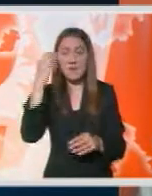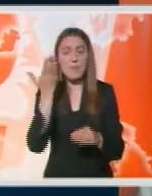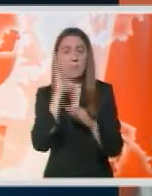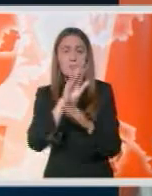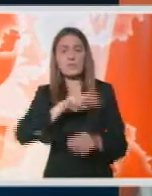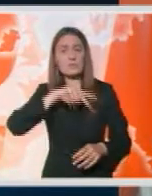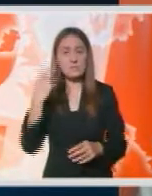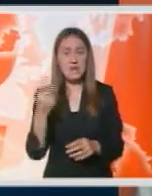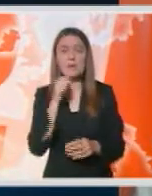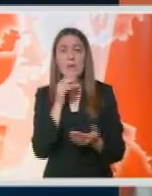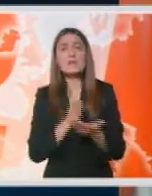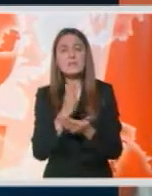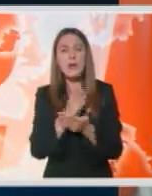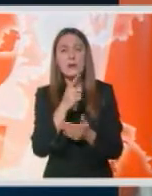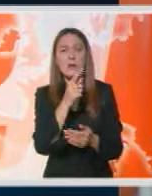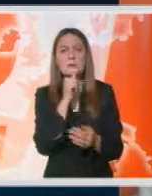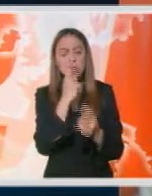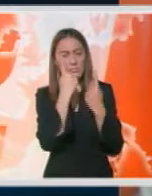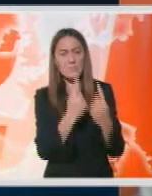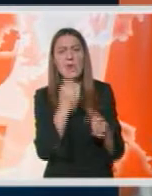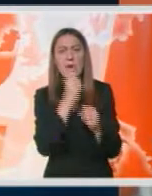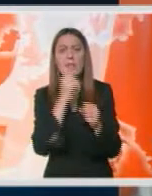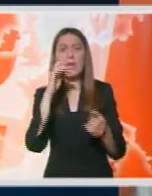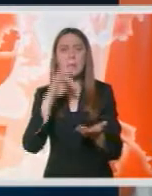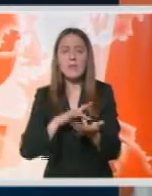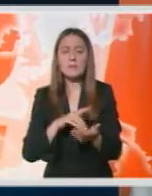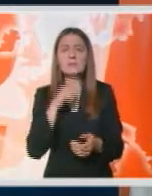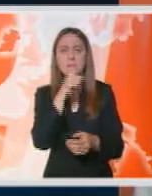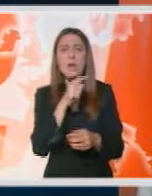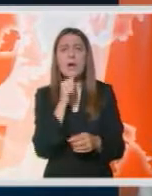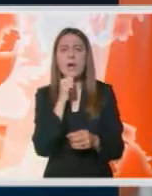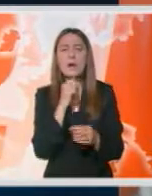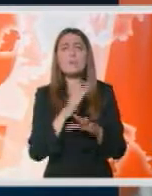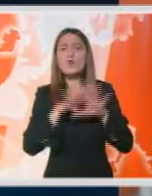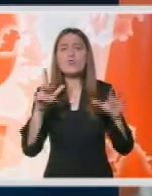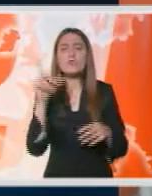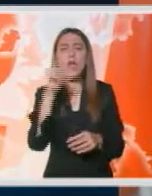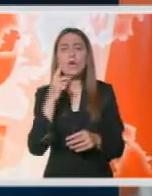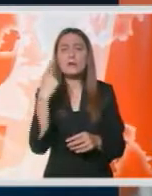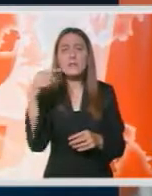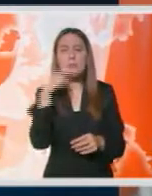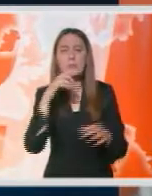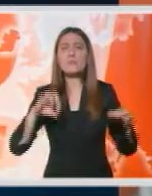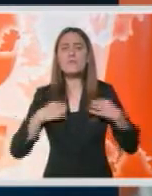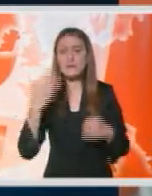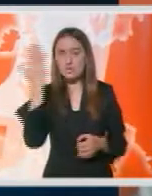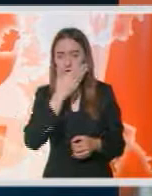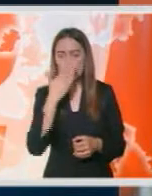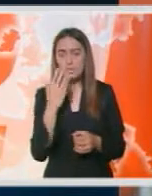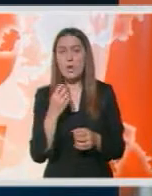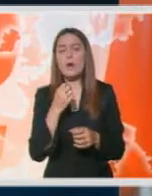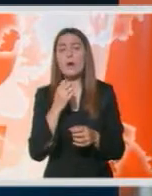i stvarali su fiktivna radna mesta time što su proširivali broj upošljenih u lokalnoj samoupravi, zdravstvu i školstvu.